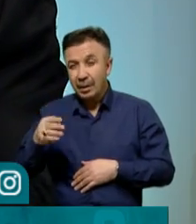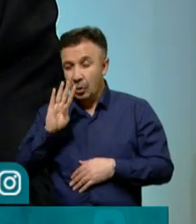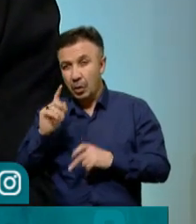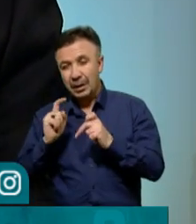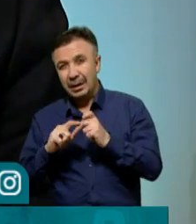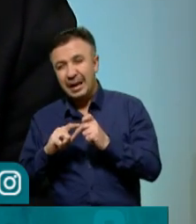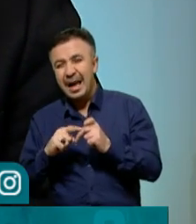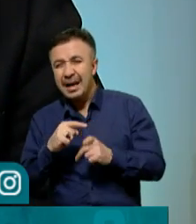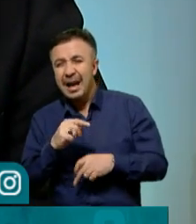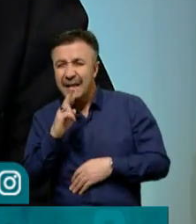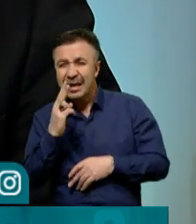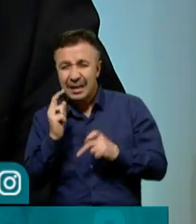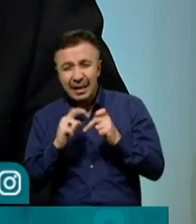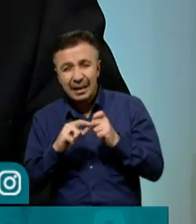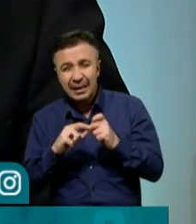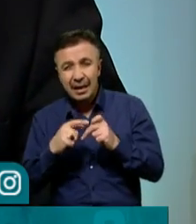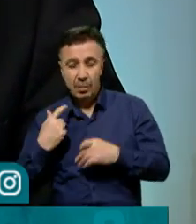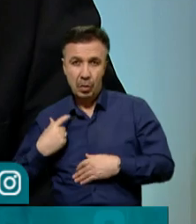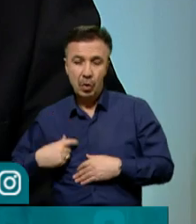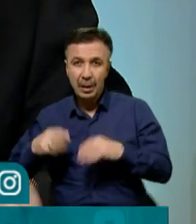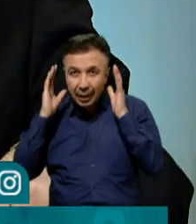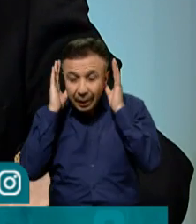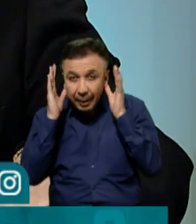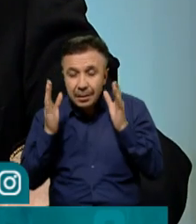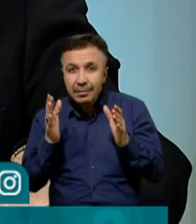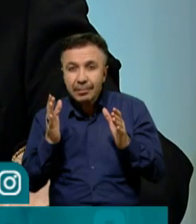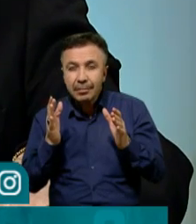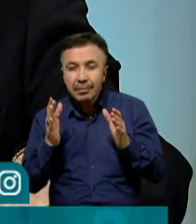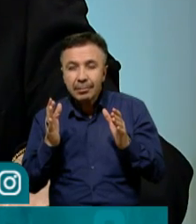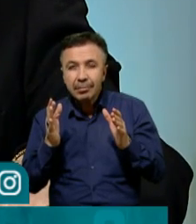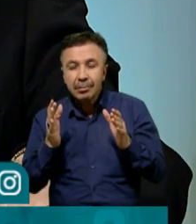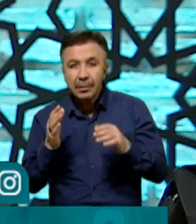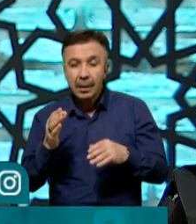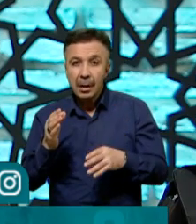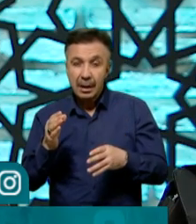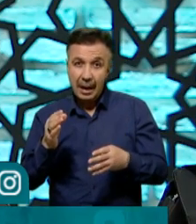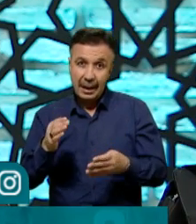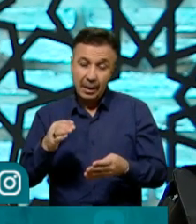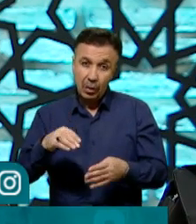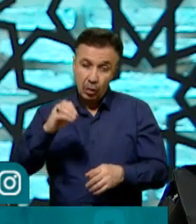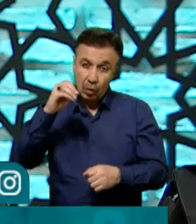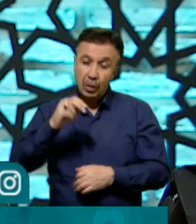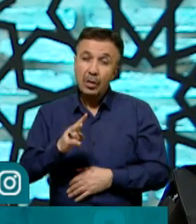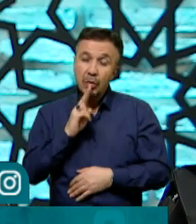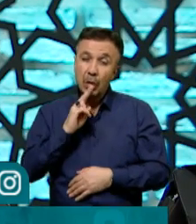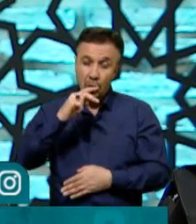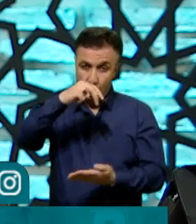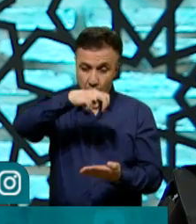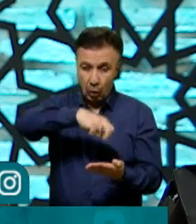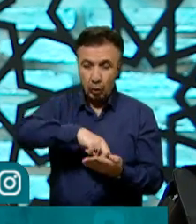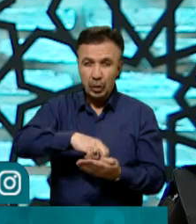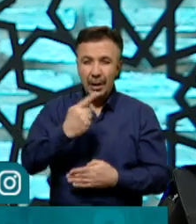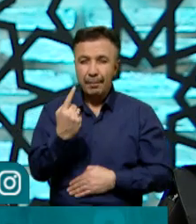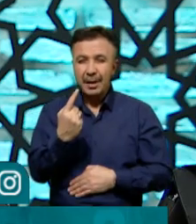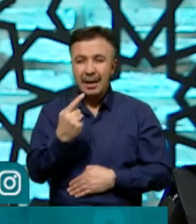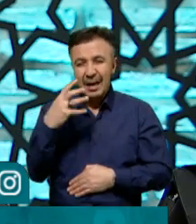rekatı müstakil namaz. Müstakil namaz olunca ne olur? O zaman son oturuş olur o. Evet, biz onu bir selamda dört